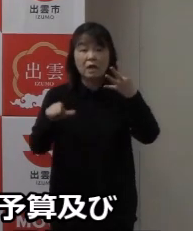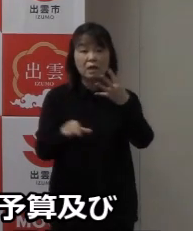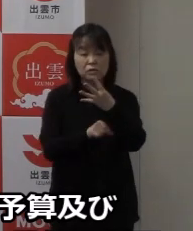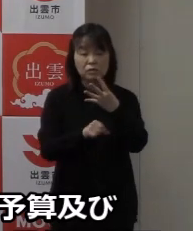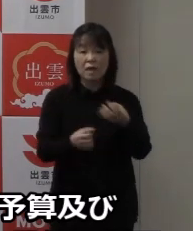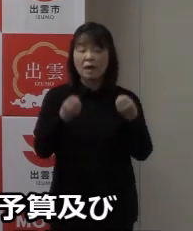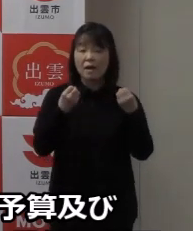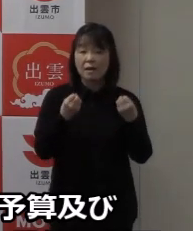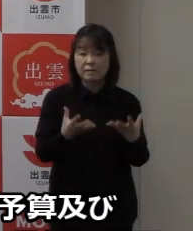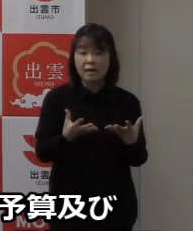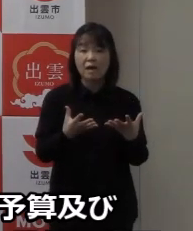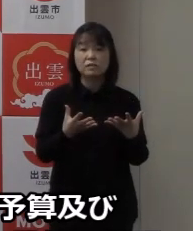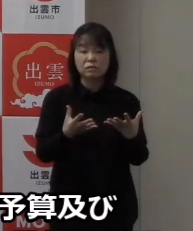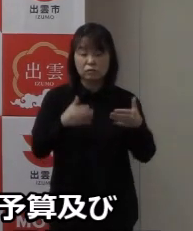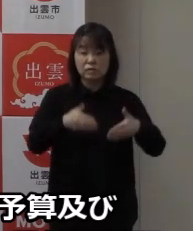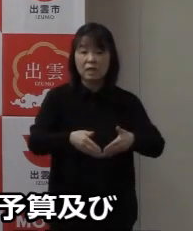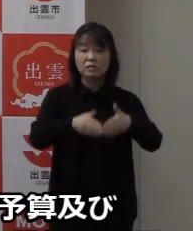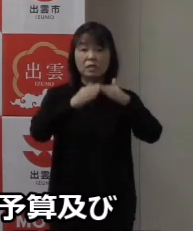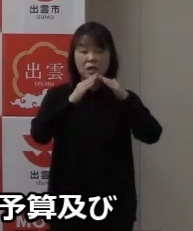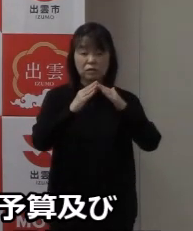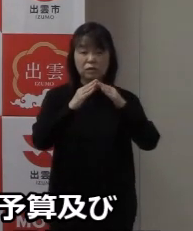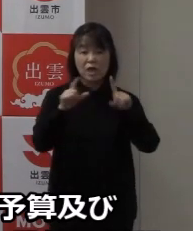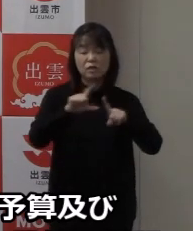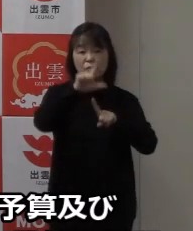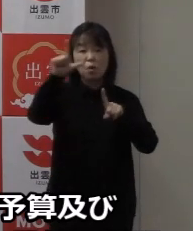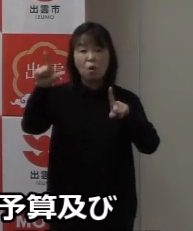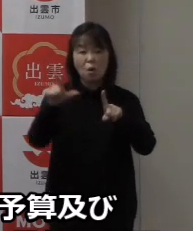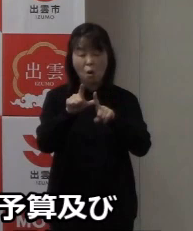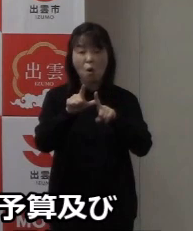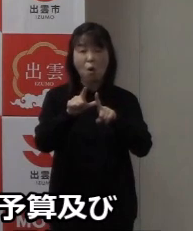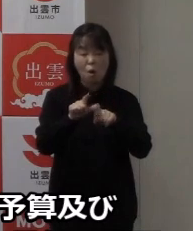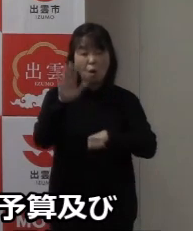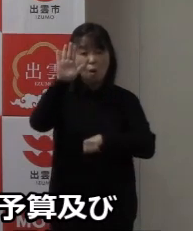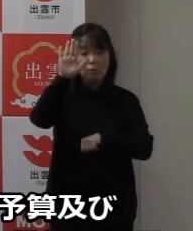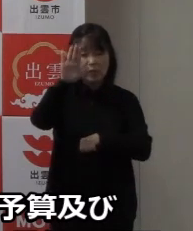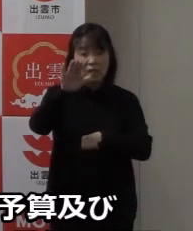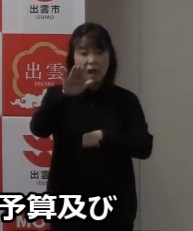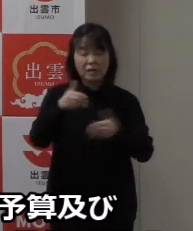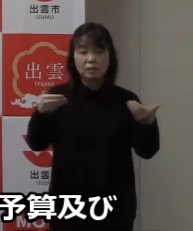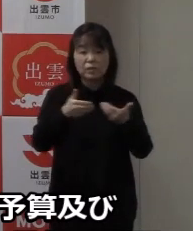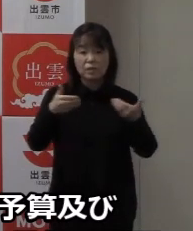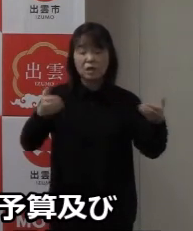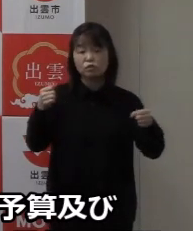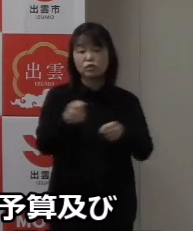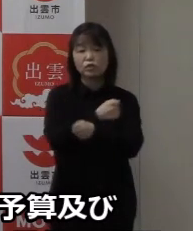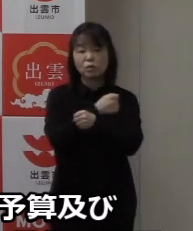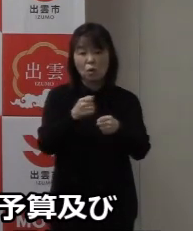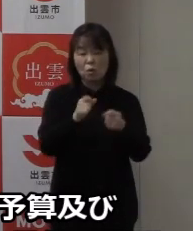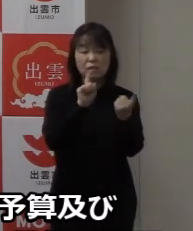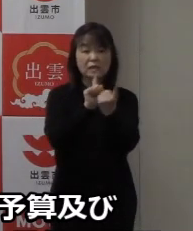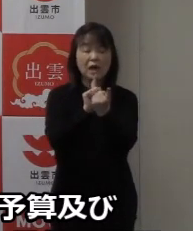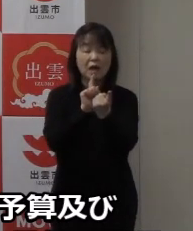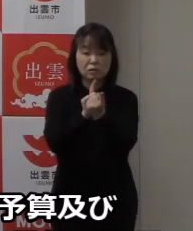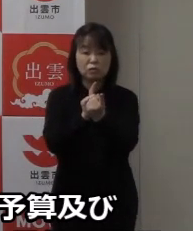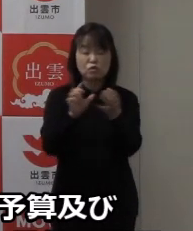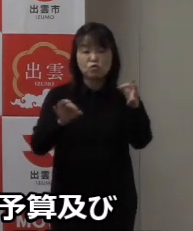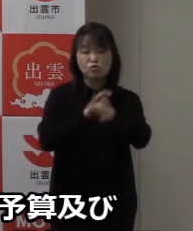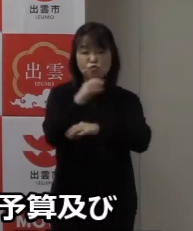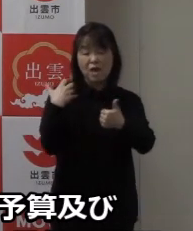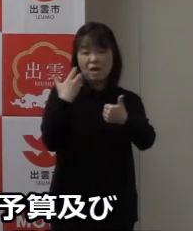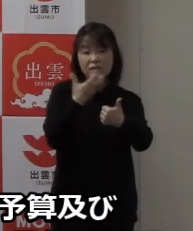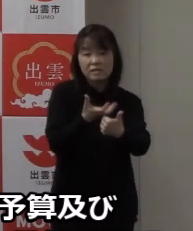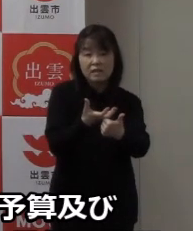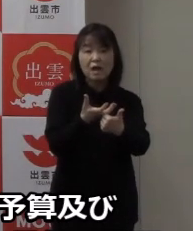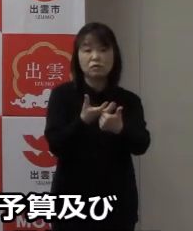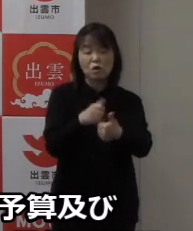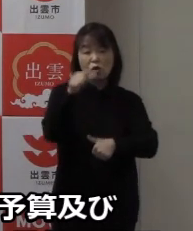に設立される NPO 法人未来ビジネス出雲に対する運営委託事業であります